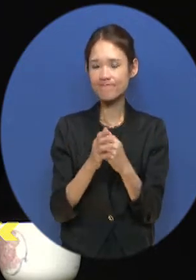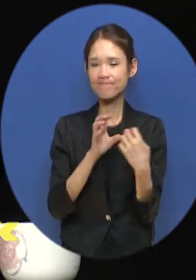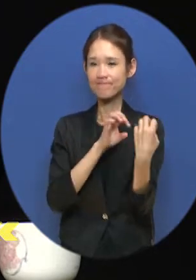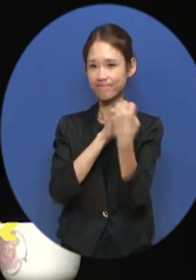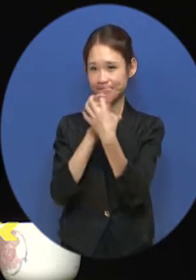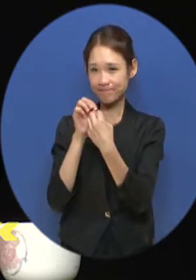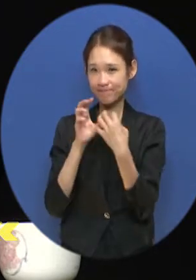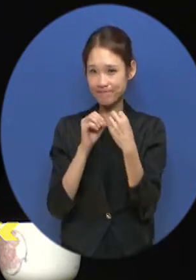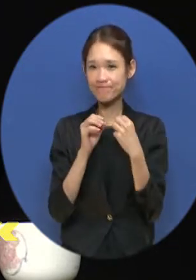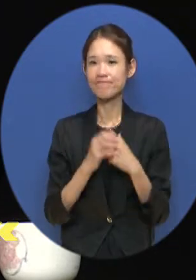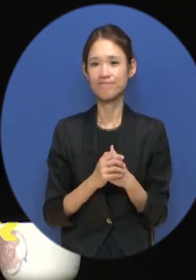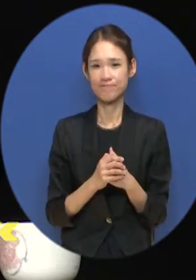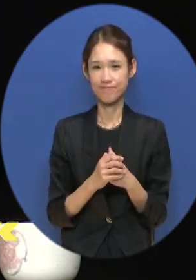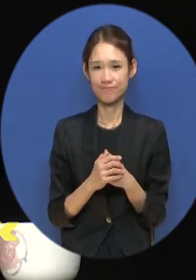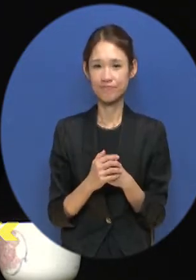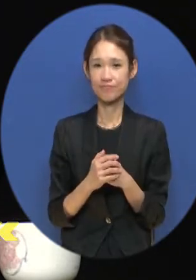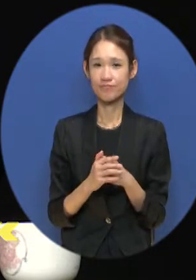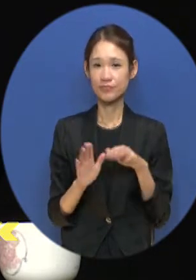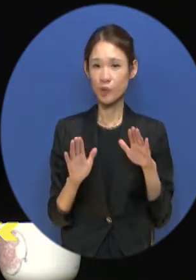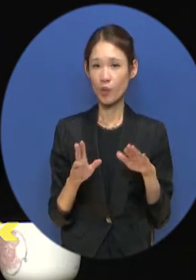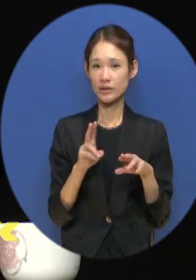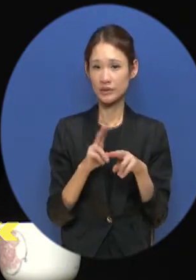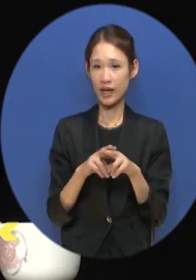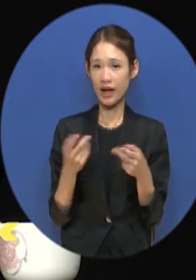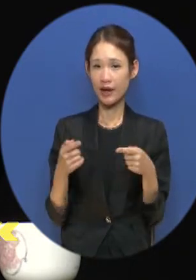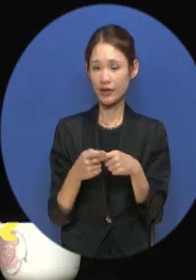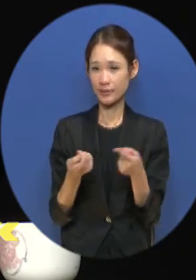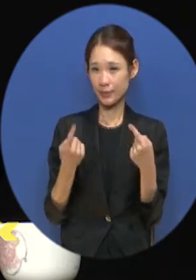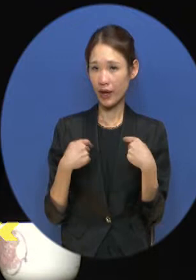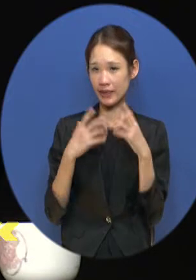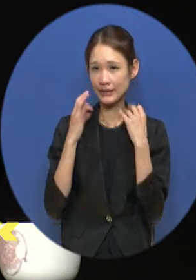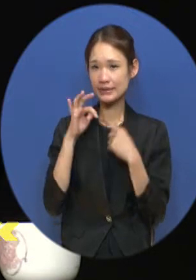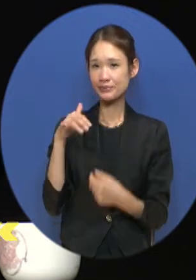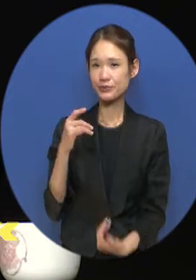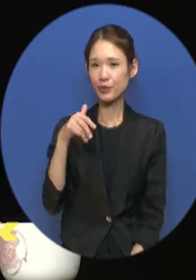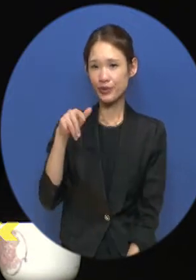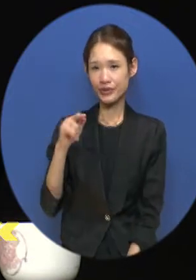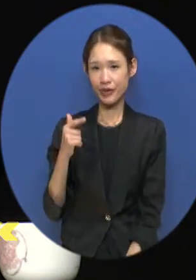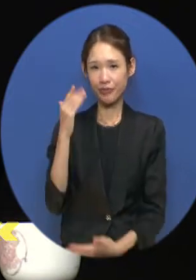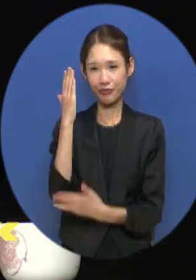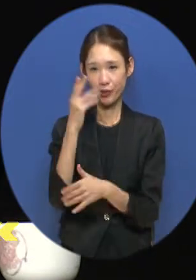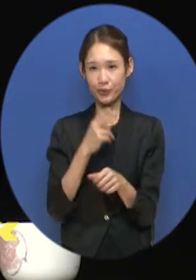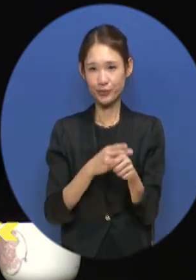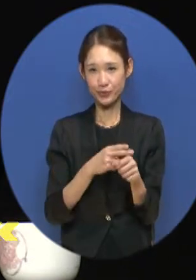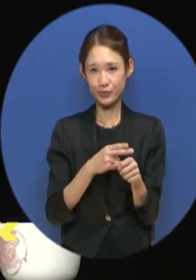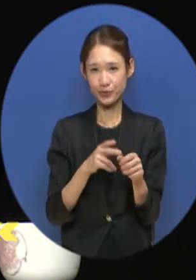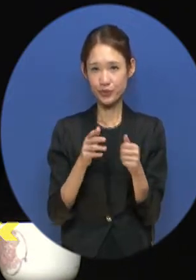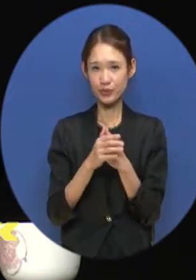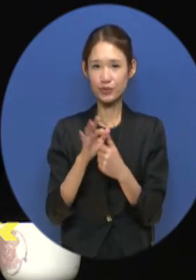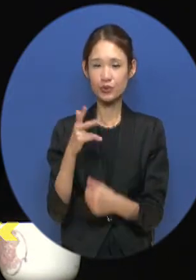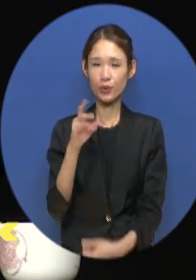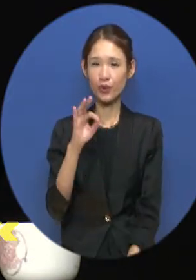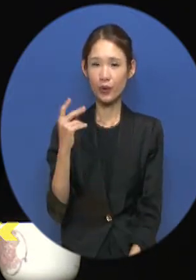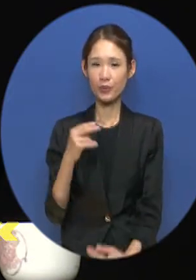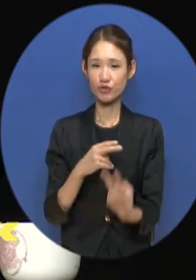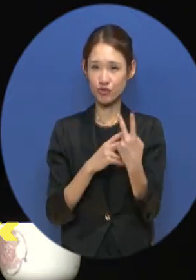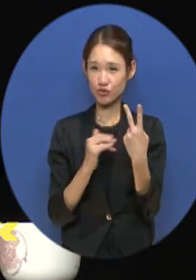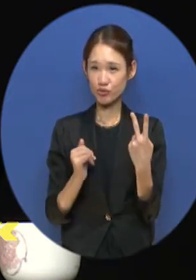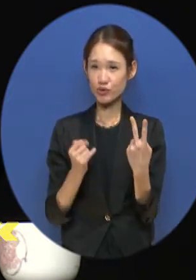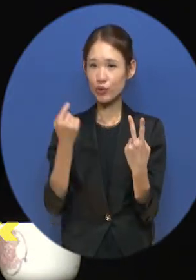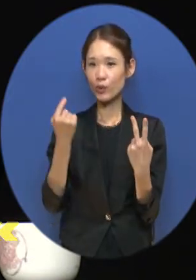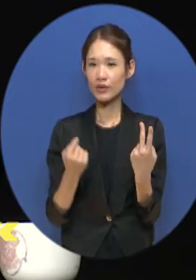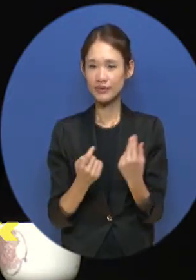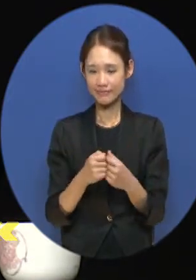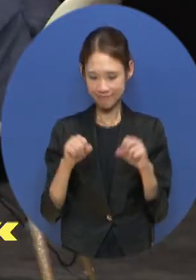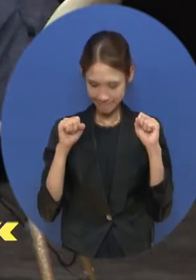얘기를 나눠보겠습니다. 오늘 자리를 함께해 주신 김조천 교수님과 조영민 교수님께서 나와주셨습니다.